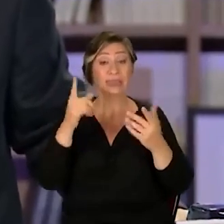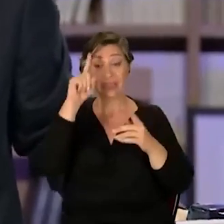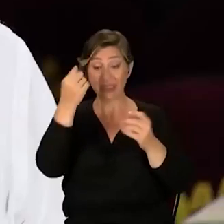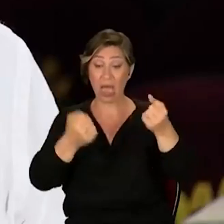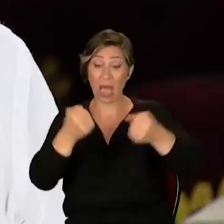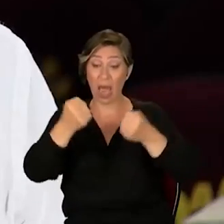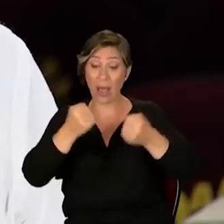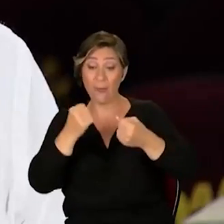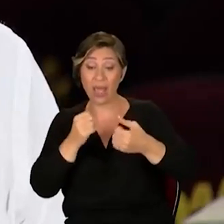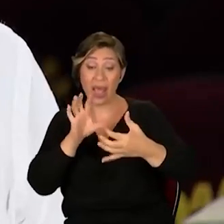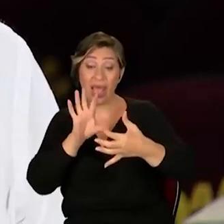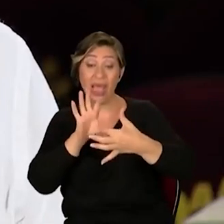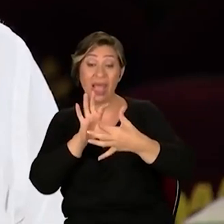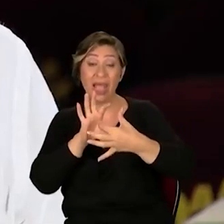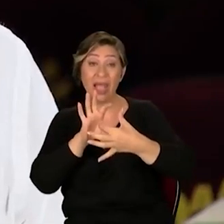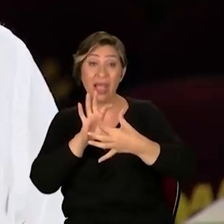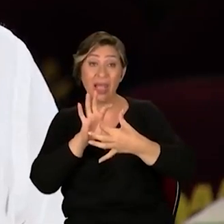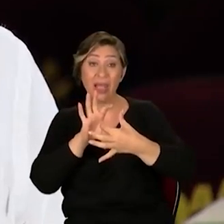otomotiv endüstrisini